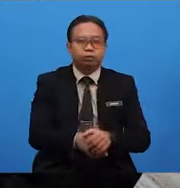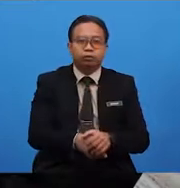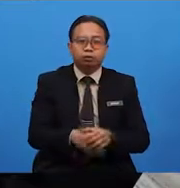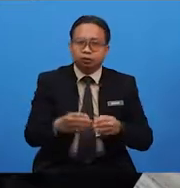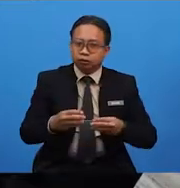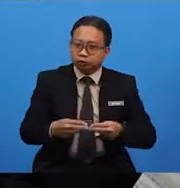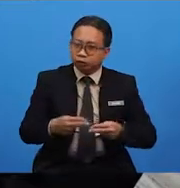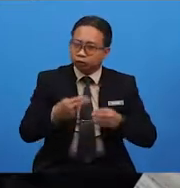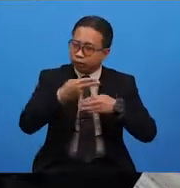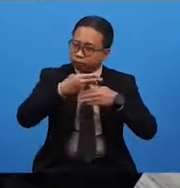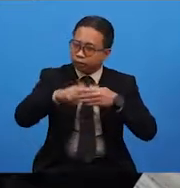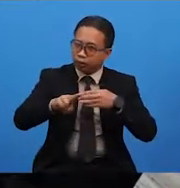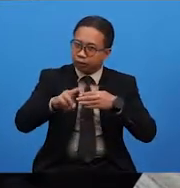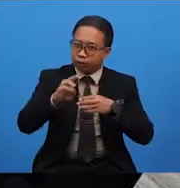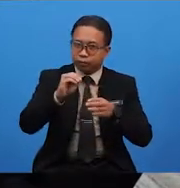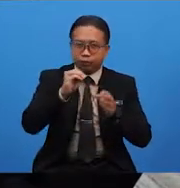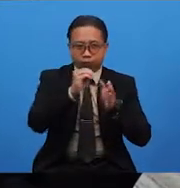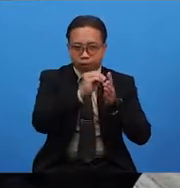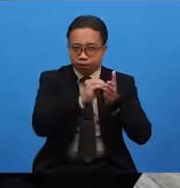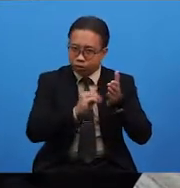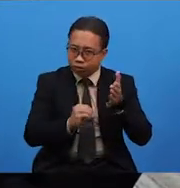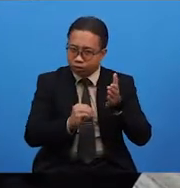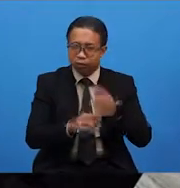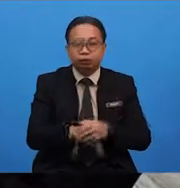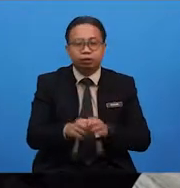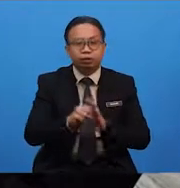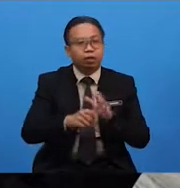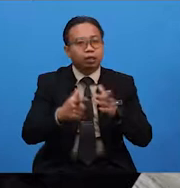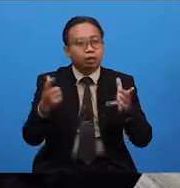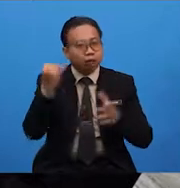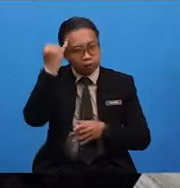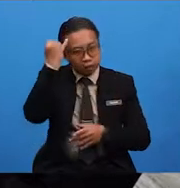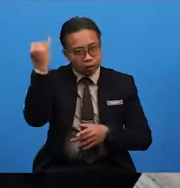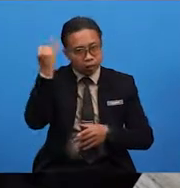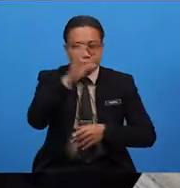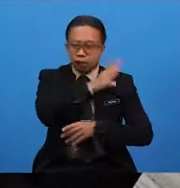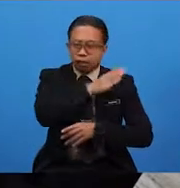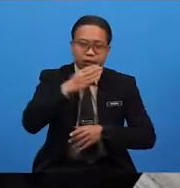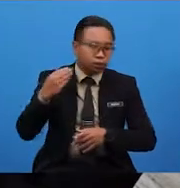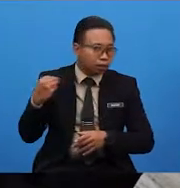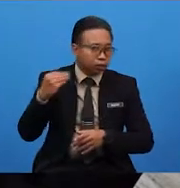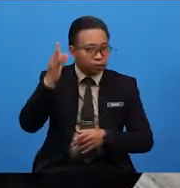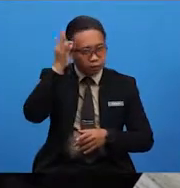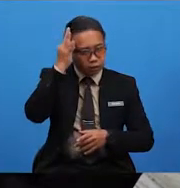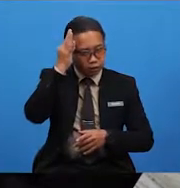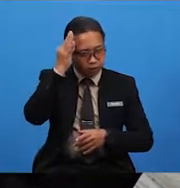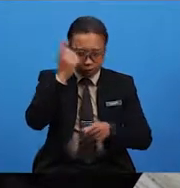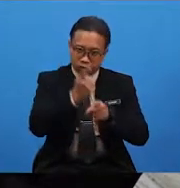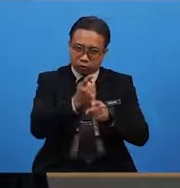menyampaikan message selain ide dan pemikiran betul